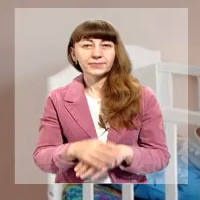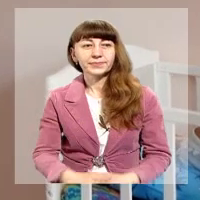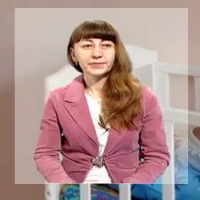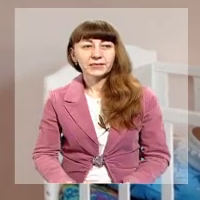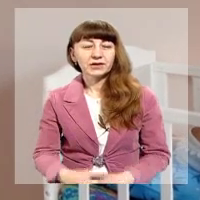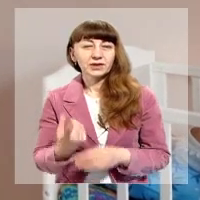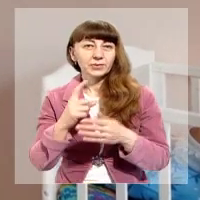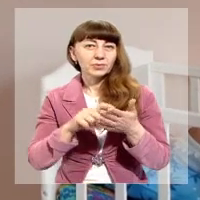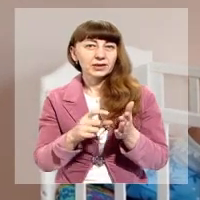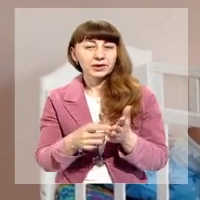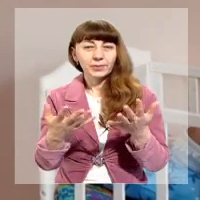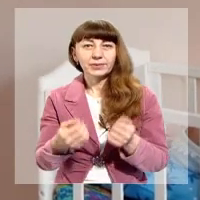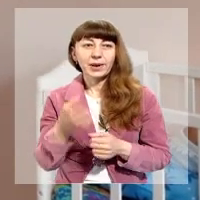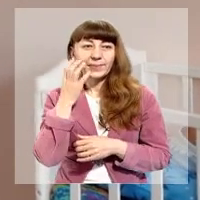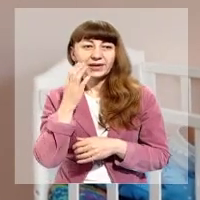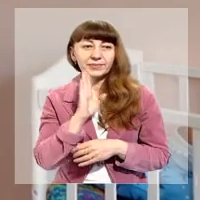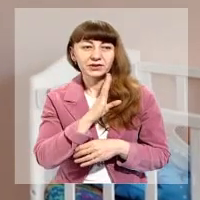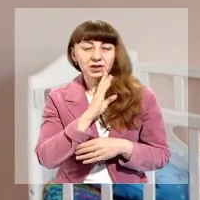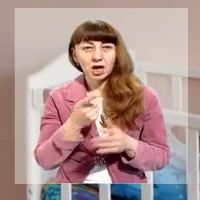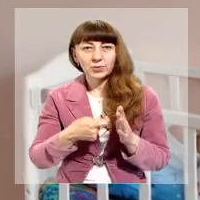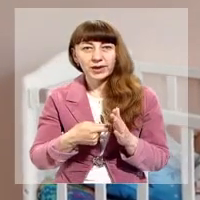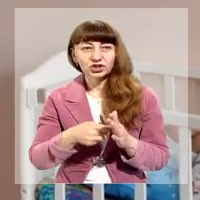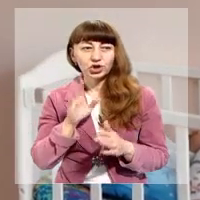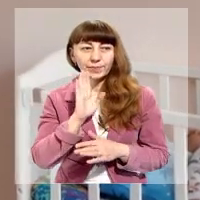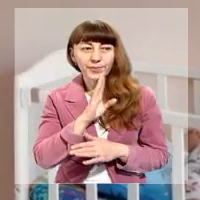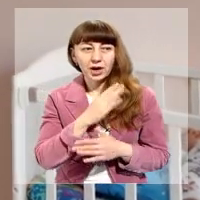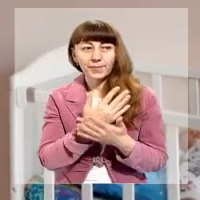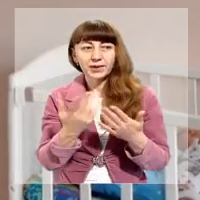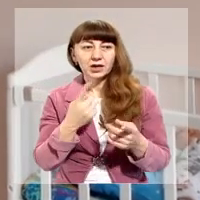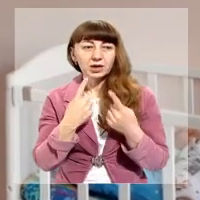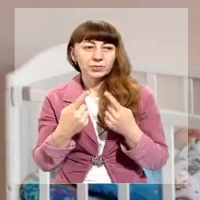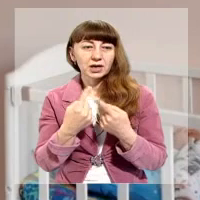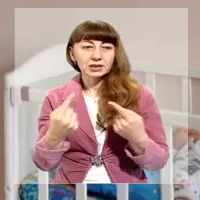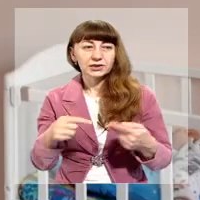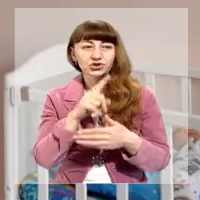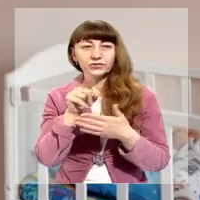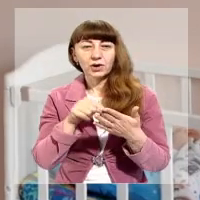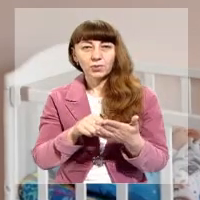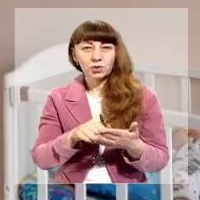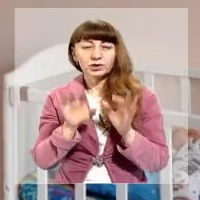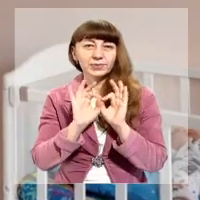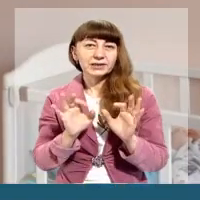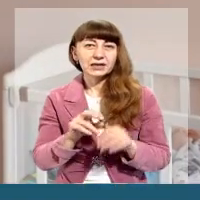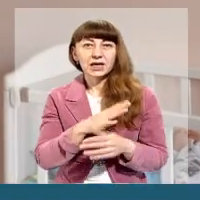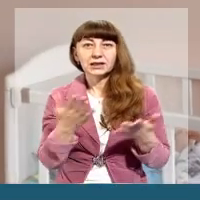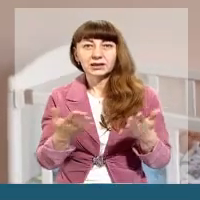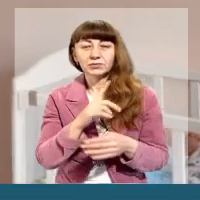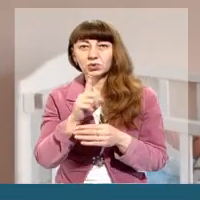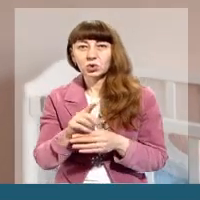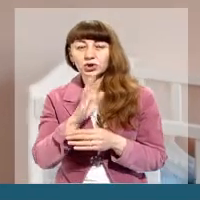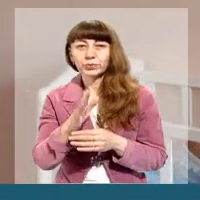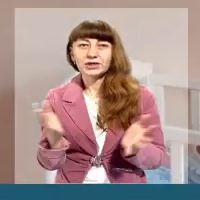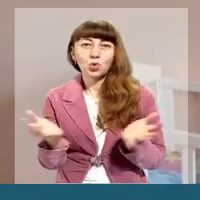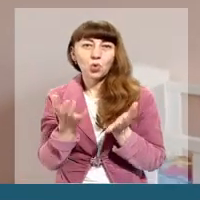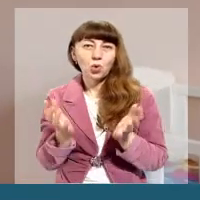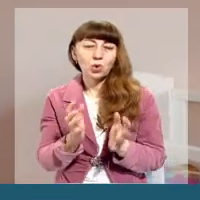В данном кабинете мы принимаем беременных, а также кормящих мам. Мы их консультируем по различным вопросам. Рассказываем о том, каким должен быть уход